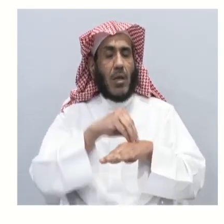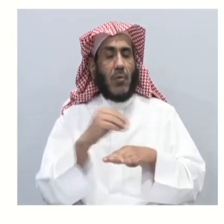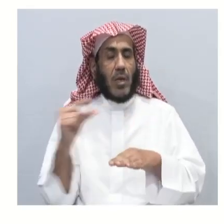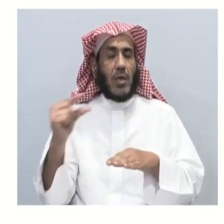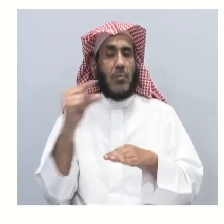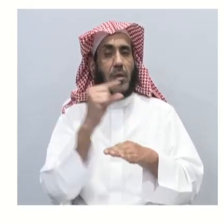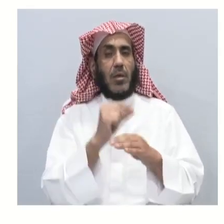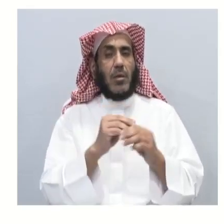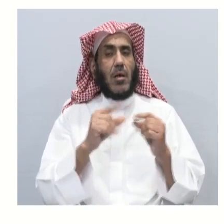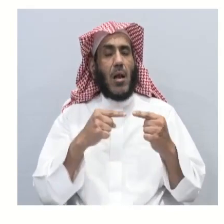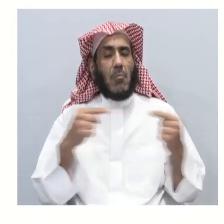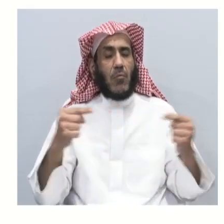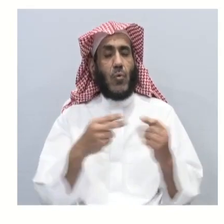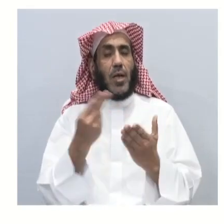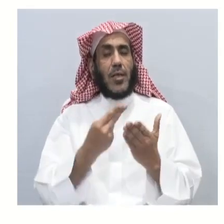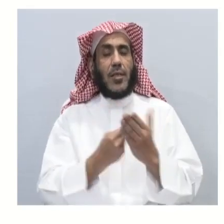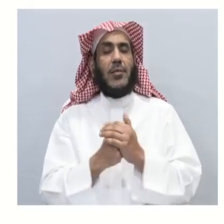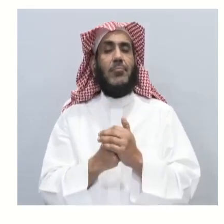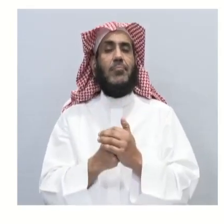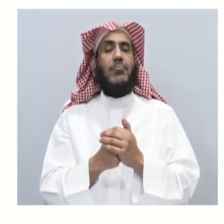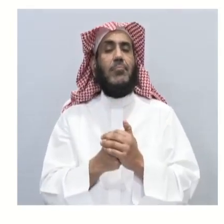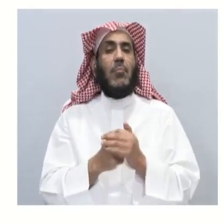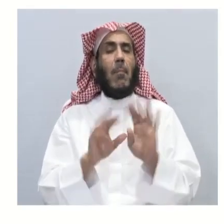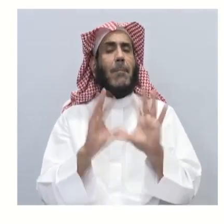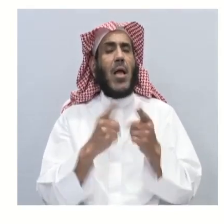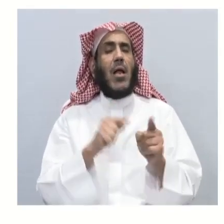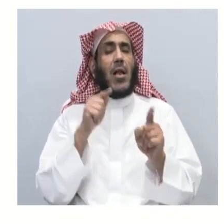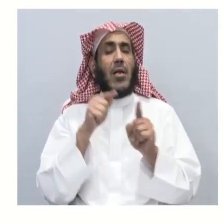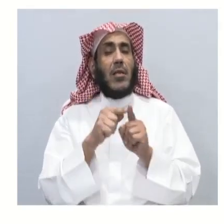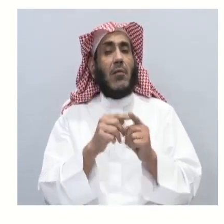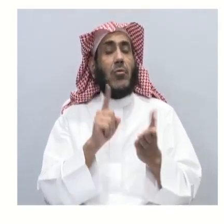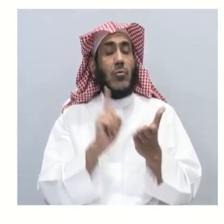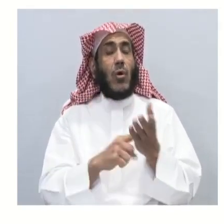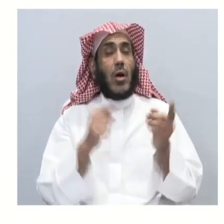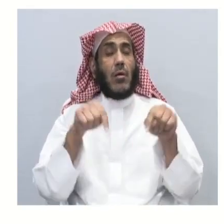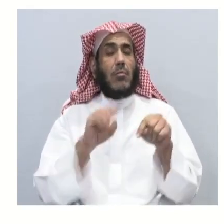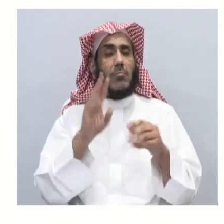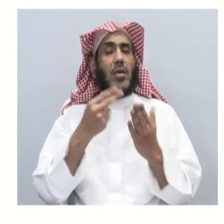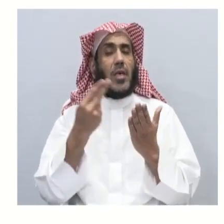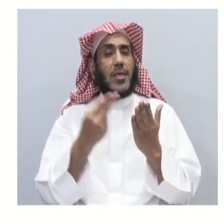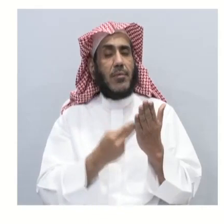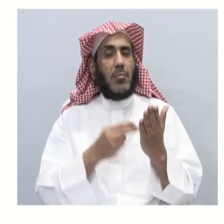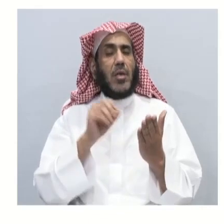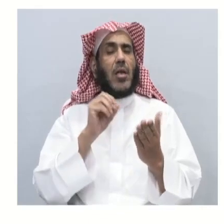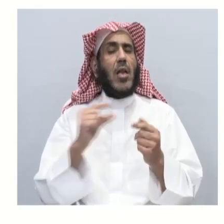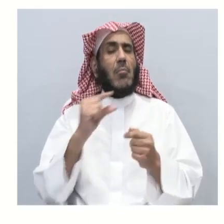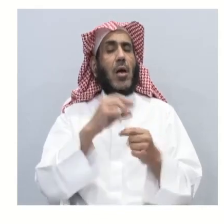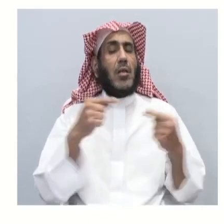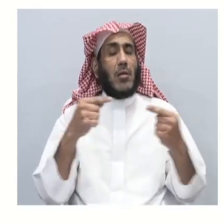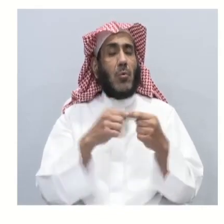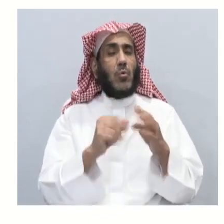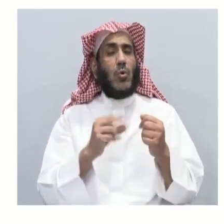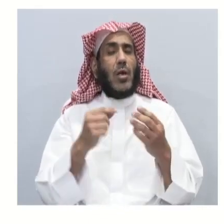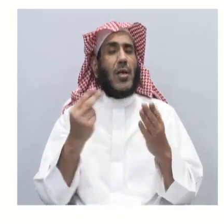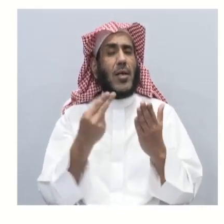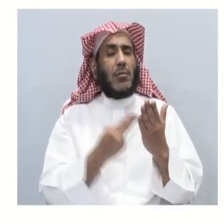الكلمات المفصولة خطا؟ ما هي الأهداف التي سنحققها؟ رسم الكلمات الموصولة والمفصولة